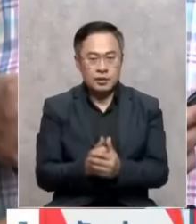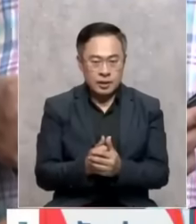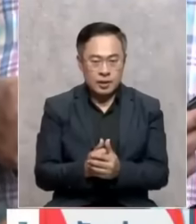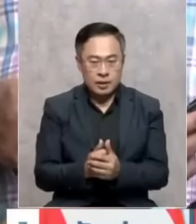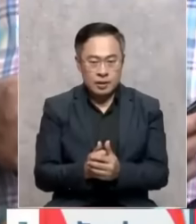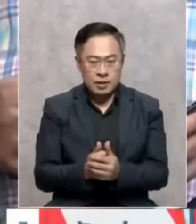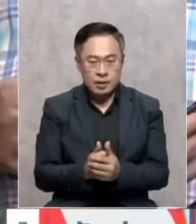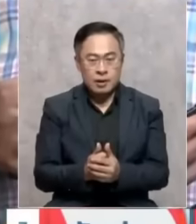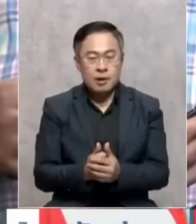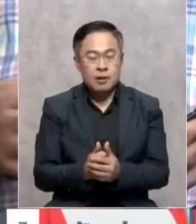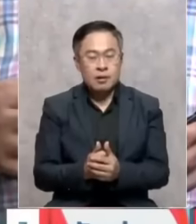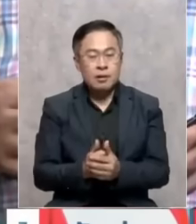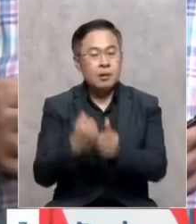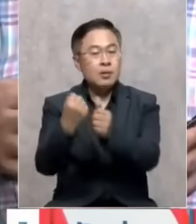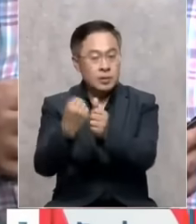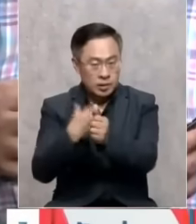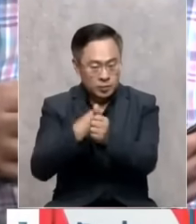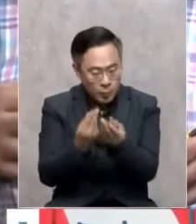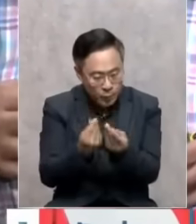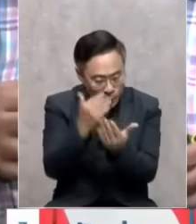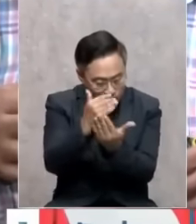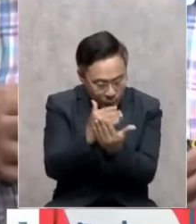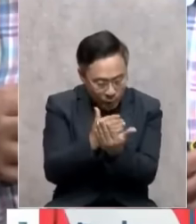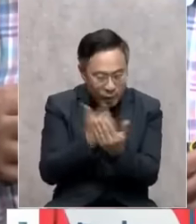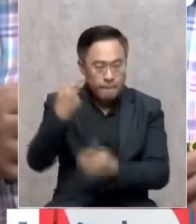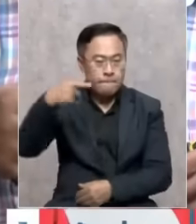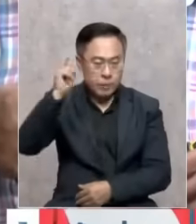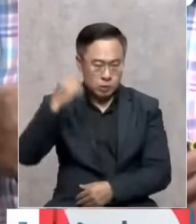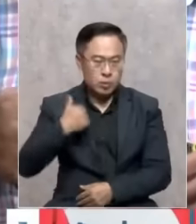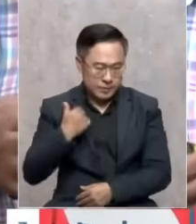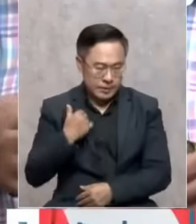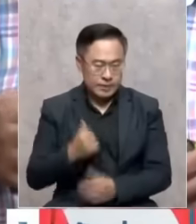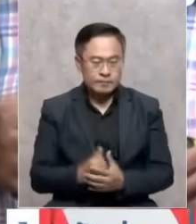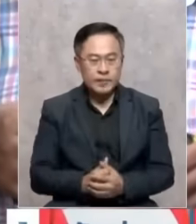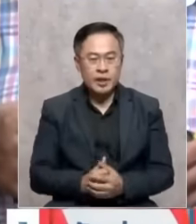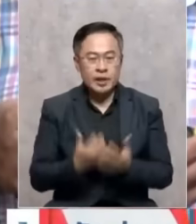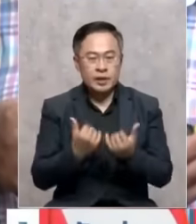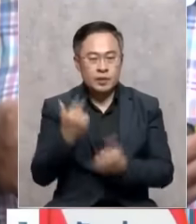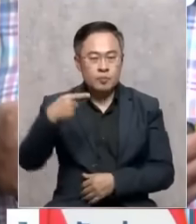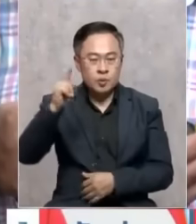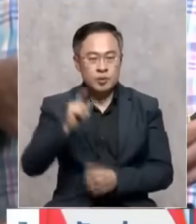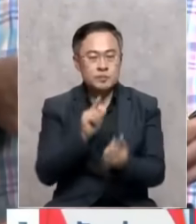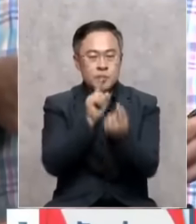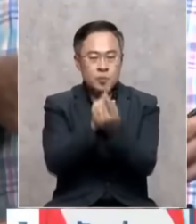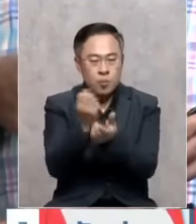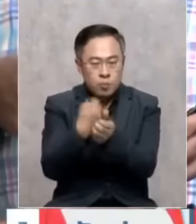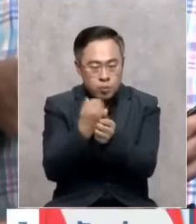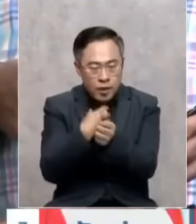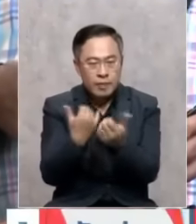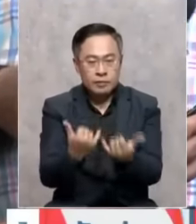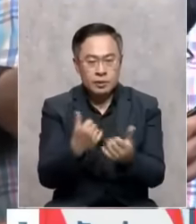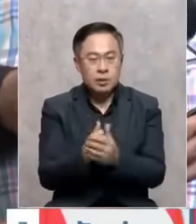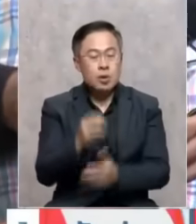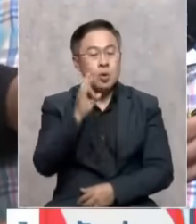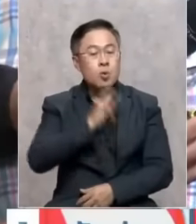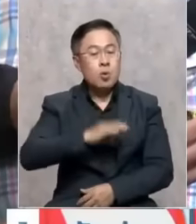าบางเรื่องท่านก็กำลังให้รายละเอียดที่เป็นประโยชน์มากวันนี้ก็ถือว่าเป็นประโยชน์ที่ได้มาพบท่านเป็นบรรยากาศ